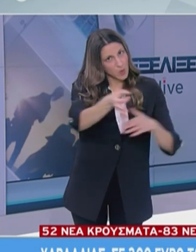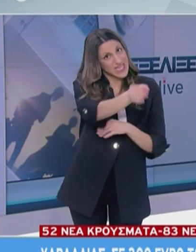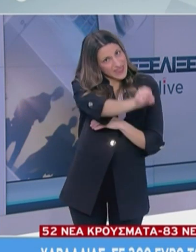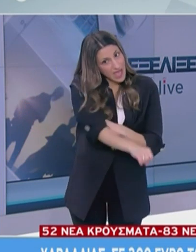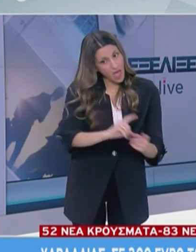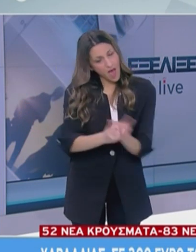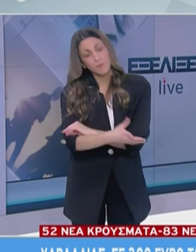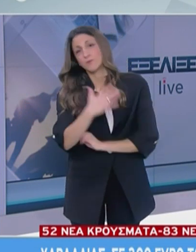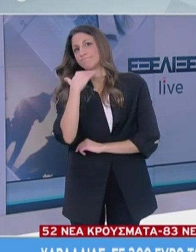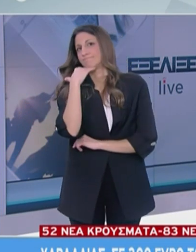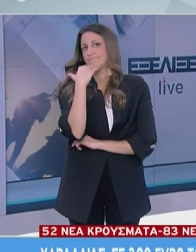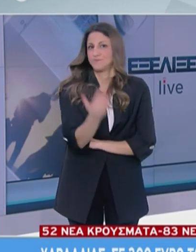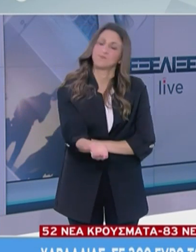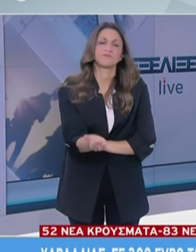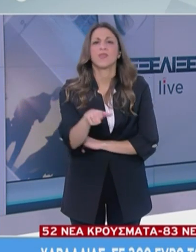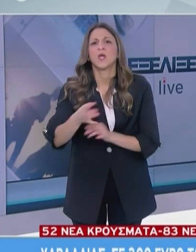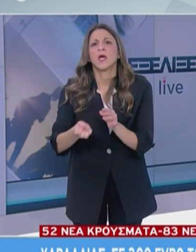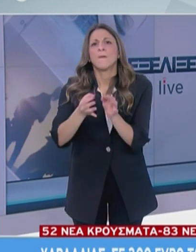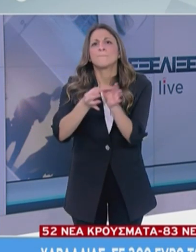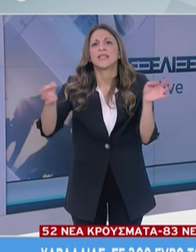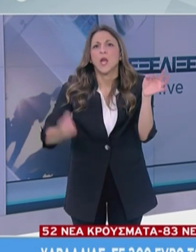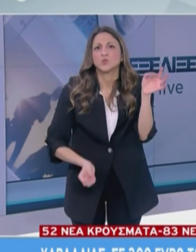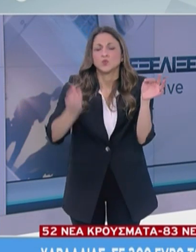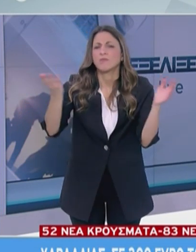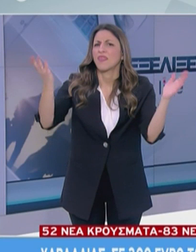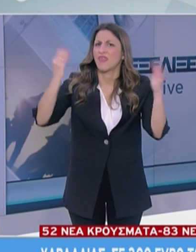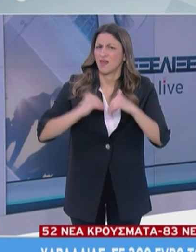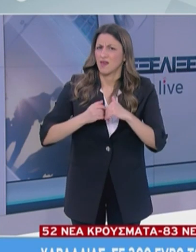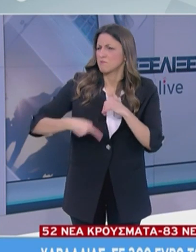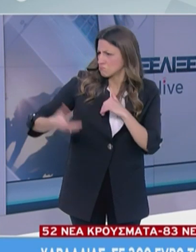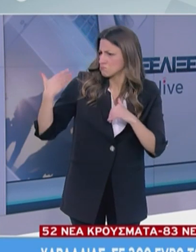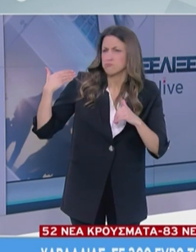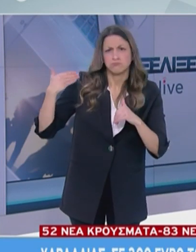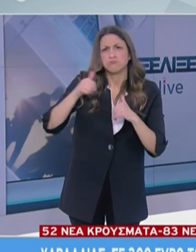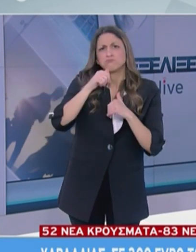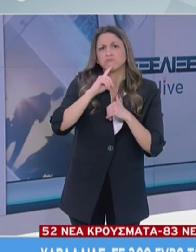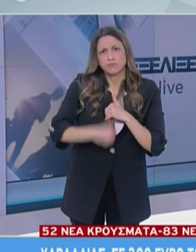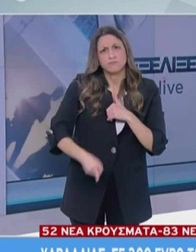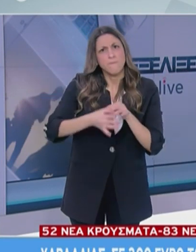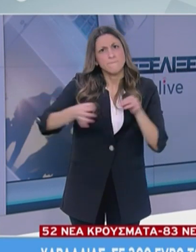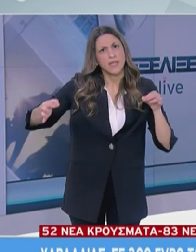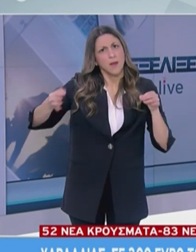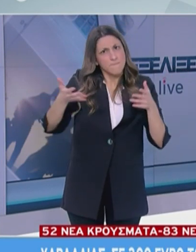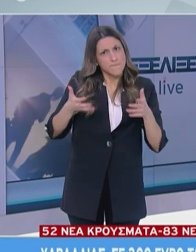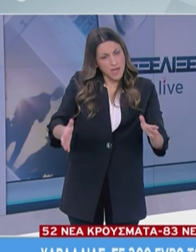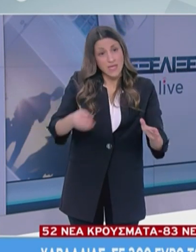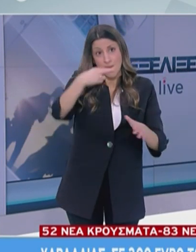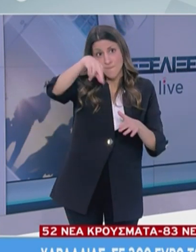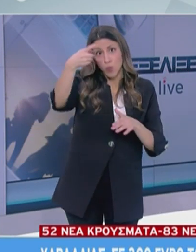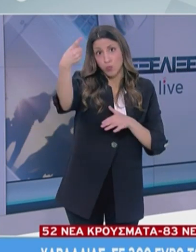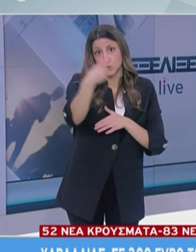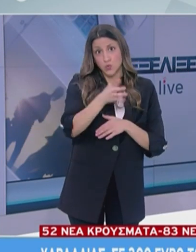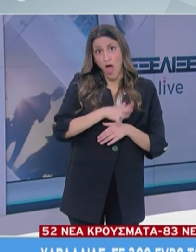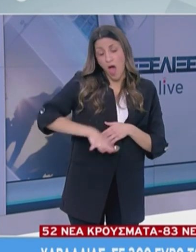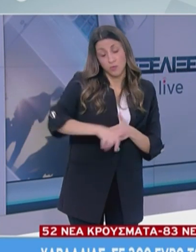περισσότερα από αυτά τα μέτρα δεν είναι καινούργια. Βρίσκονται ήδη σε ισχύ, όπως γνωρίζει η συντριπτική πλειοψηφία των συμπολιτών μας που τα σέβεται και πάνω απ'